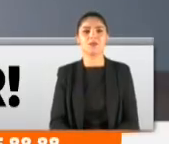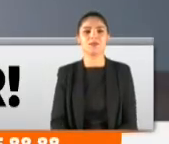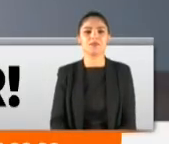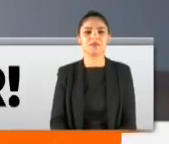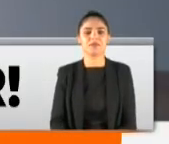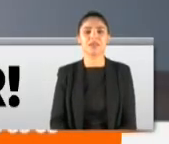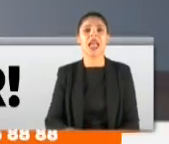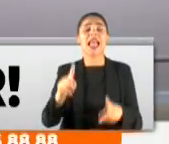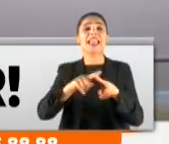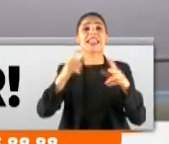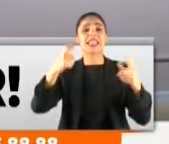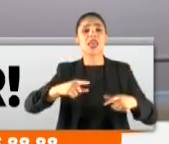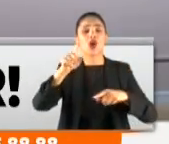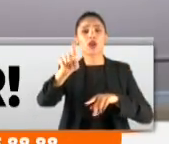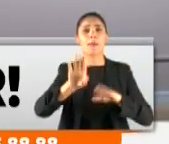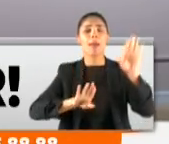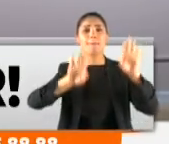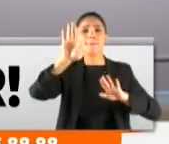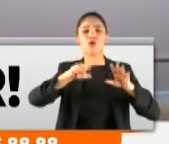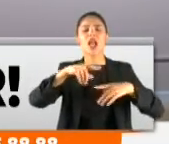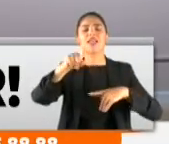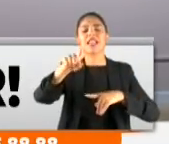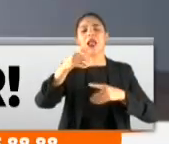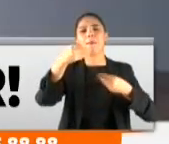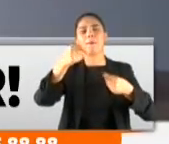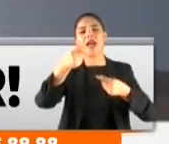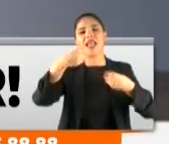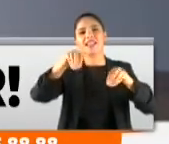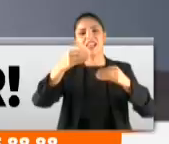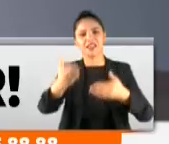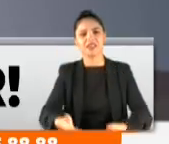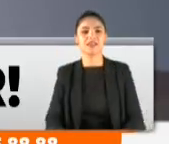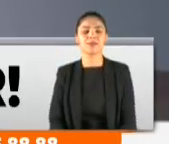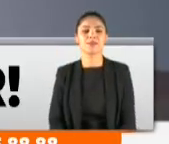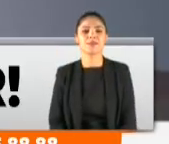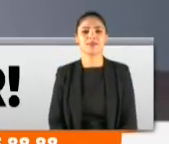bu York'ta Bir müzayede açık artırma ile satışa sunuldu